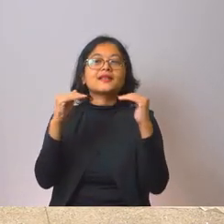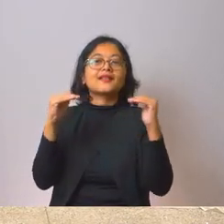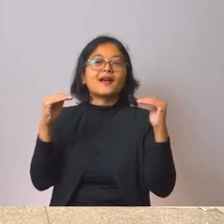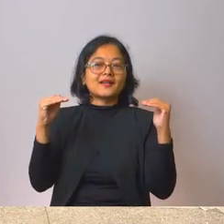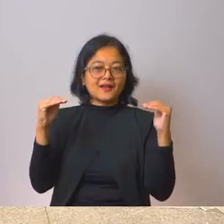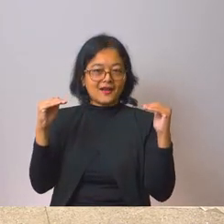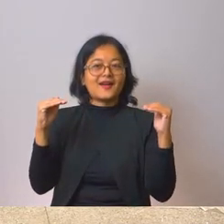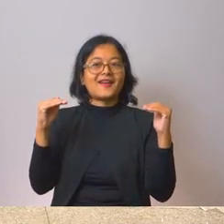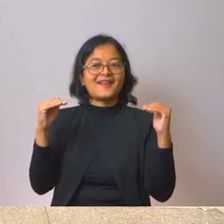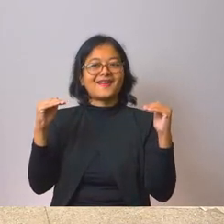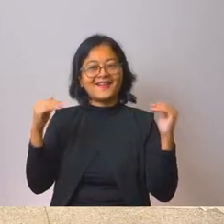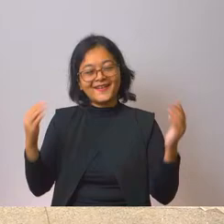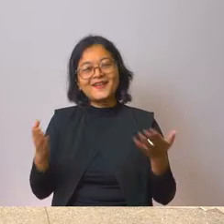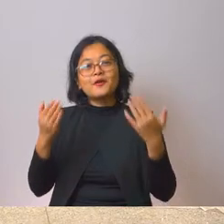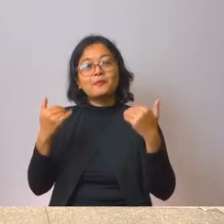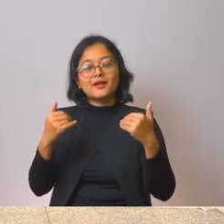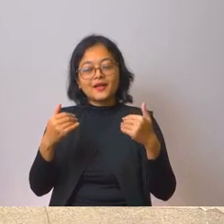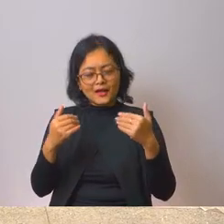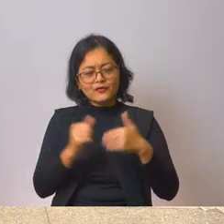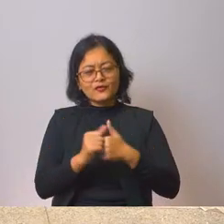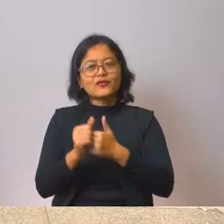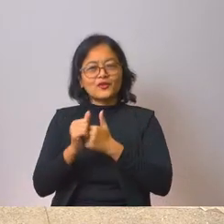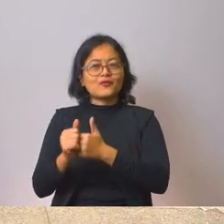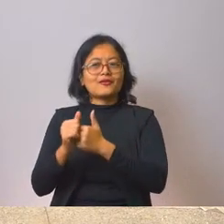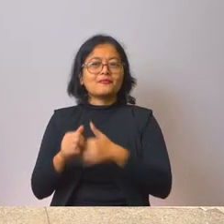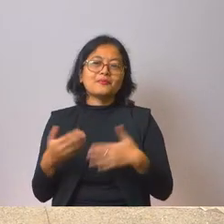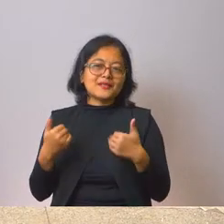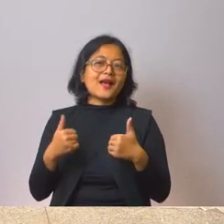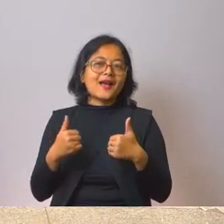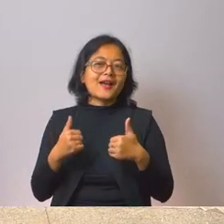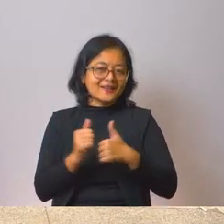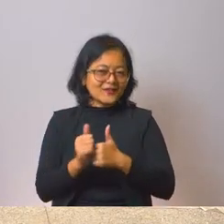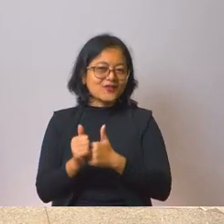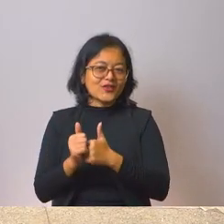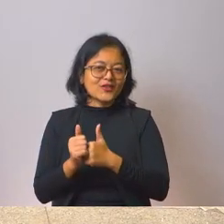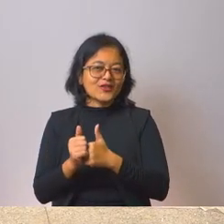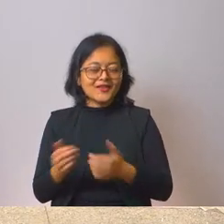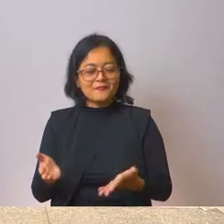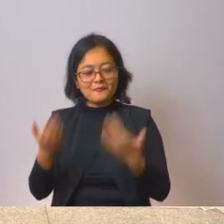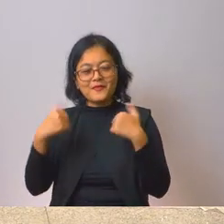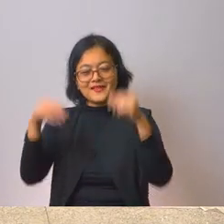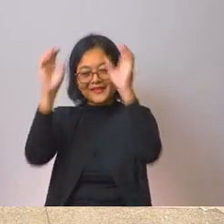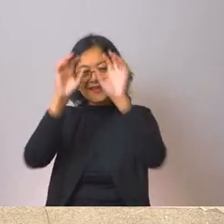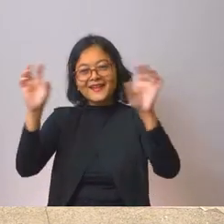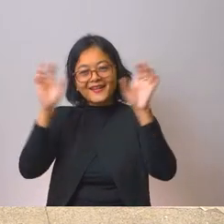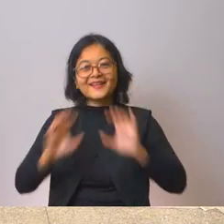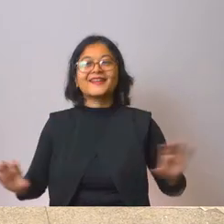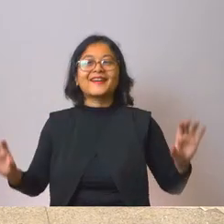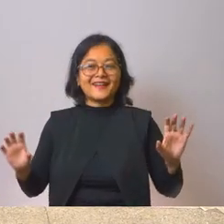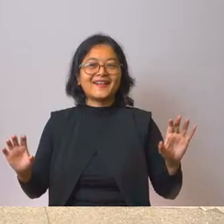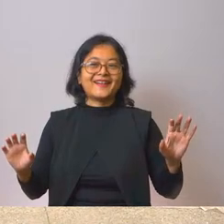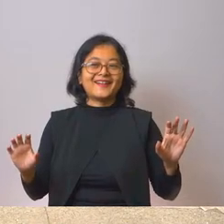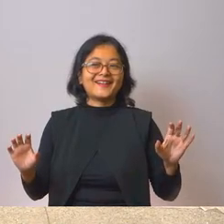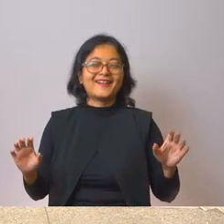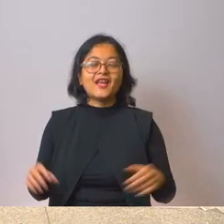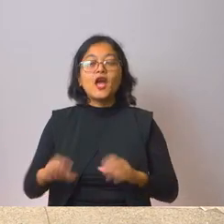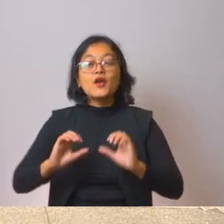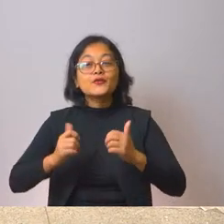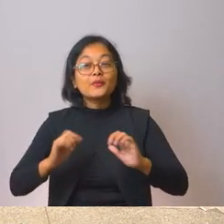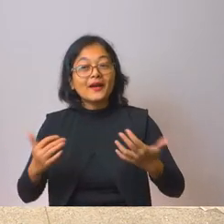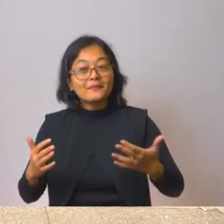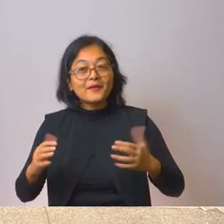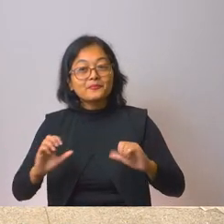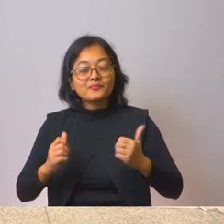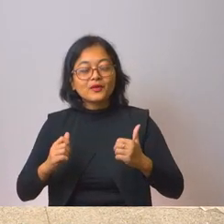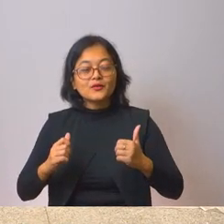ayo ikutan. Lihat pengumumannya di Warta GKI Pondok Indah dan ikutan. Ayo kita rayakan ini. Supaya apa? Supaya usia itu tidak menjadi hambatan